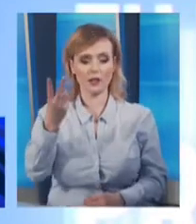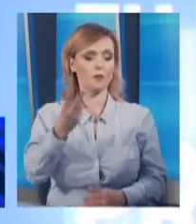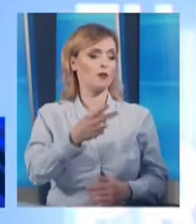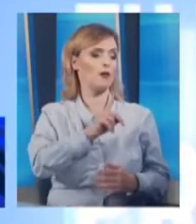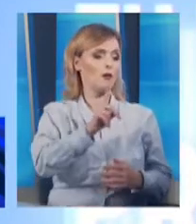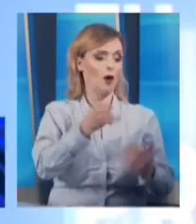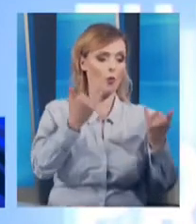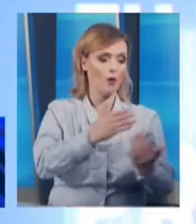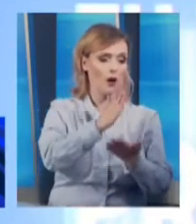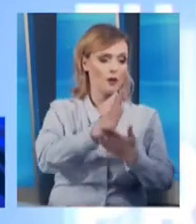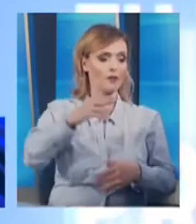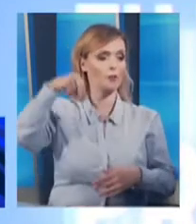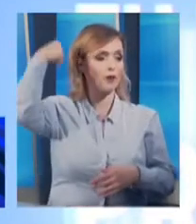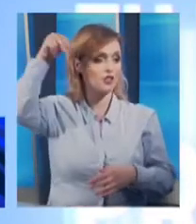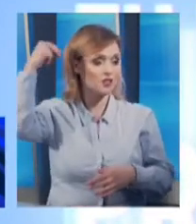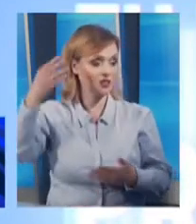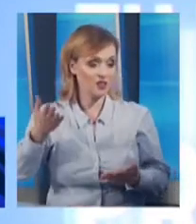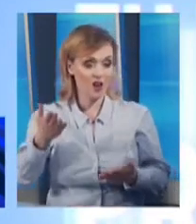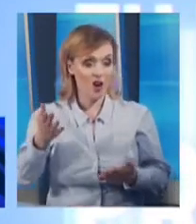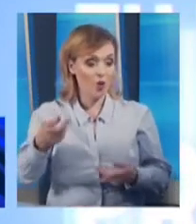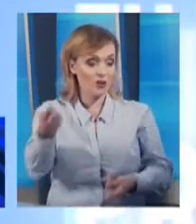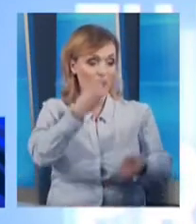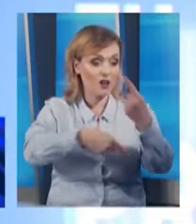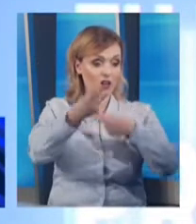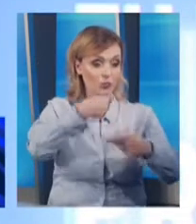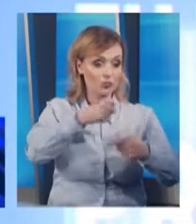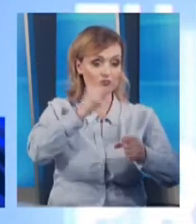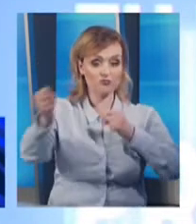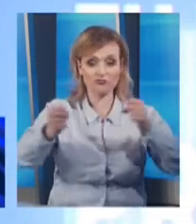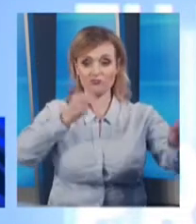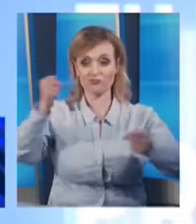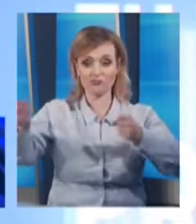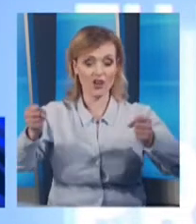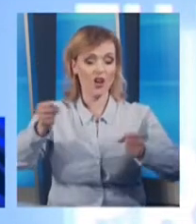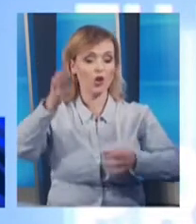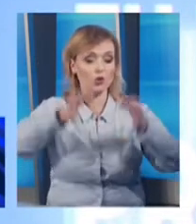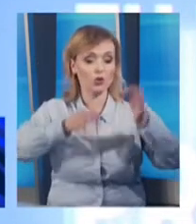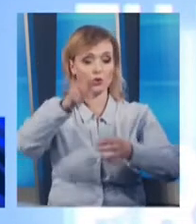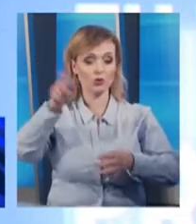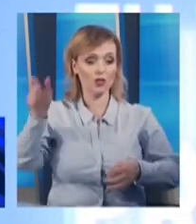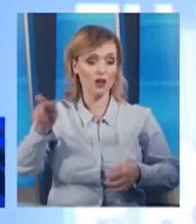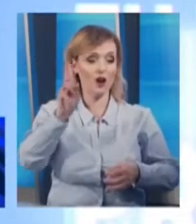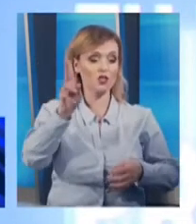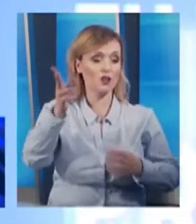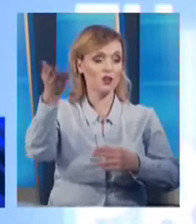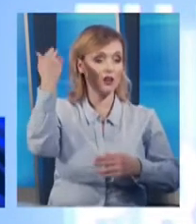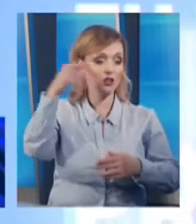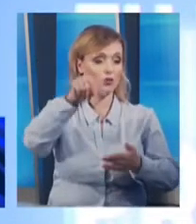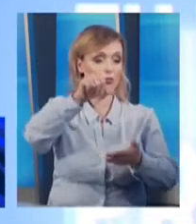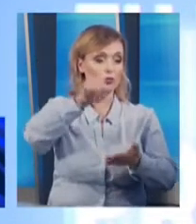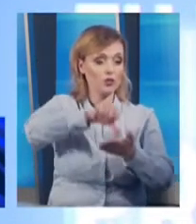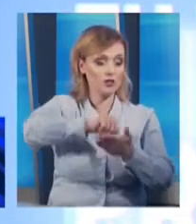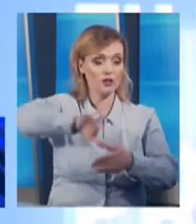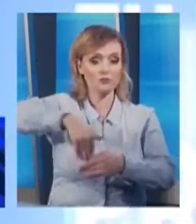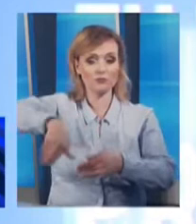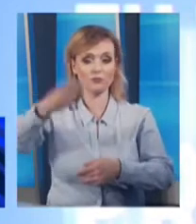veselie, îi readuce în sistem pe cei care au favorizat, au implementat Landromatul. Sigur